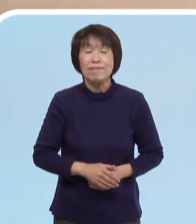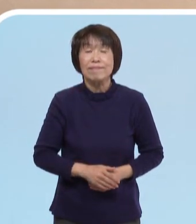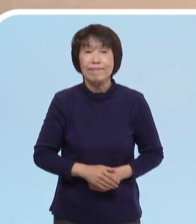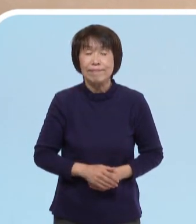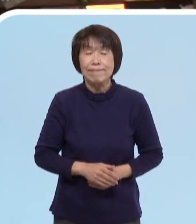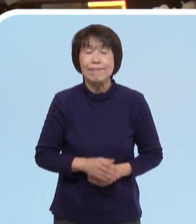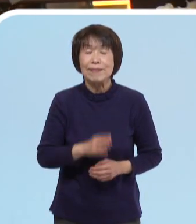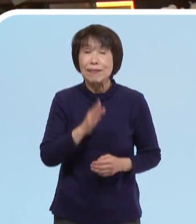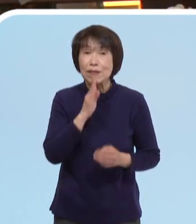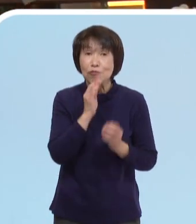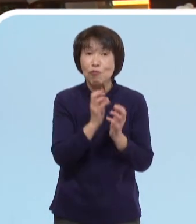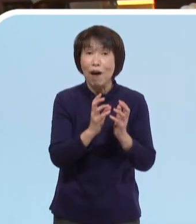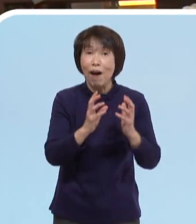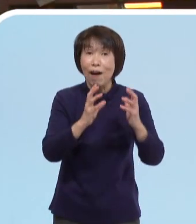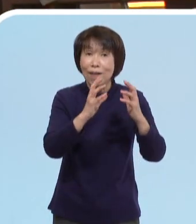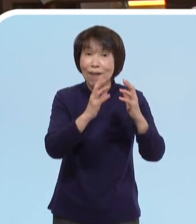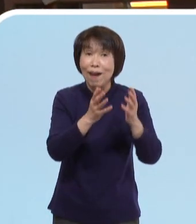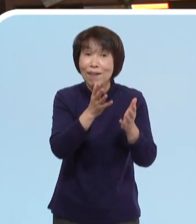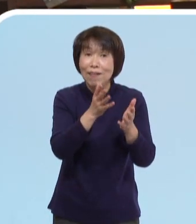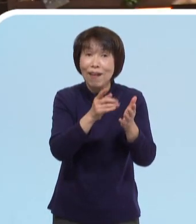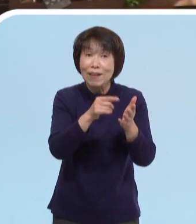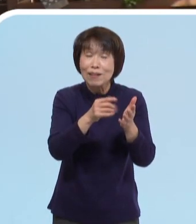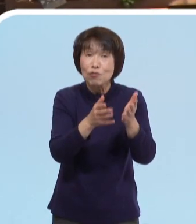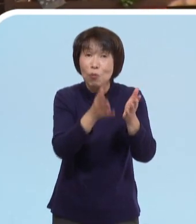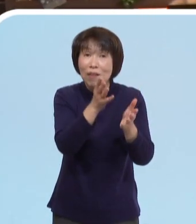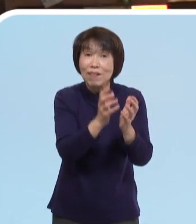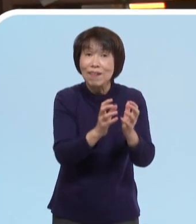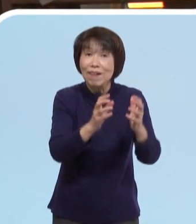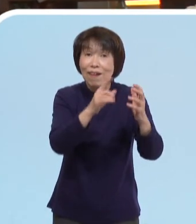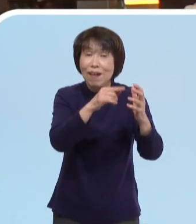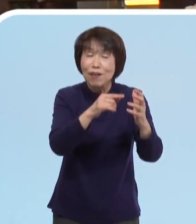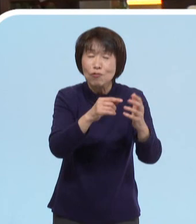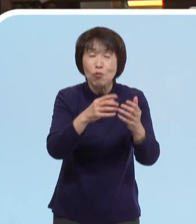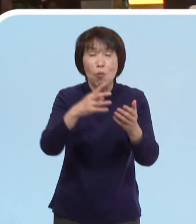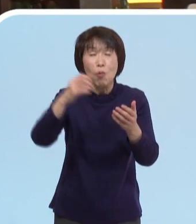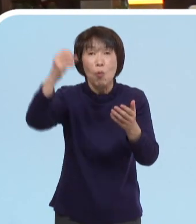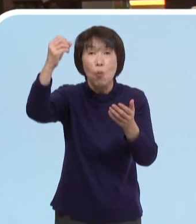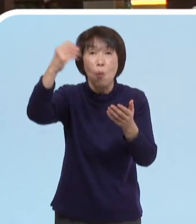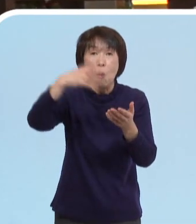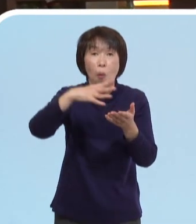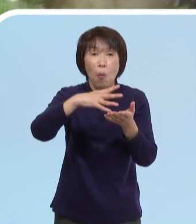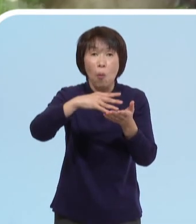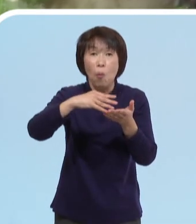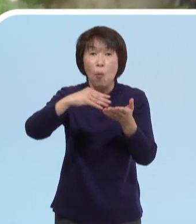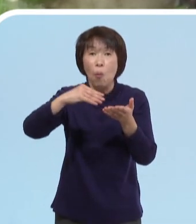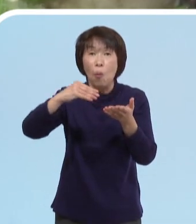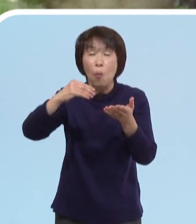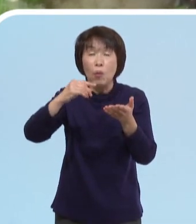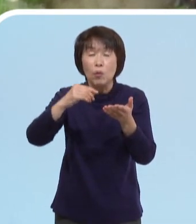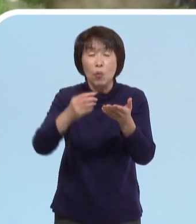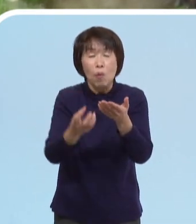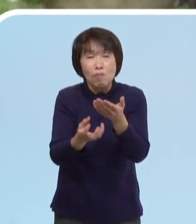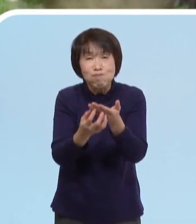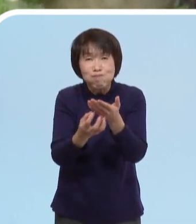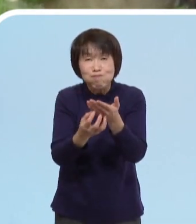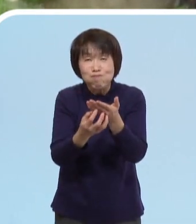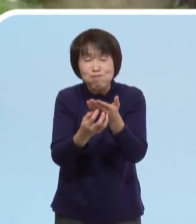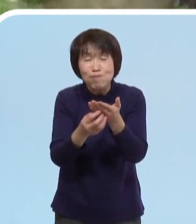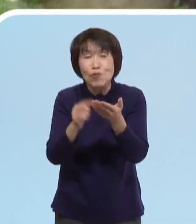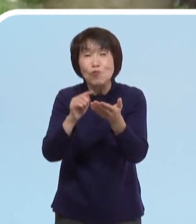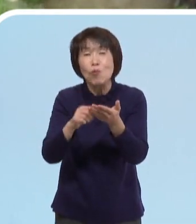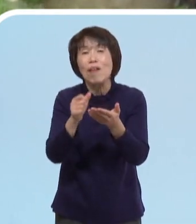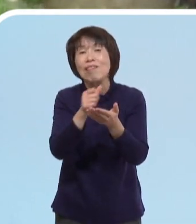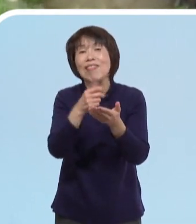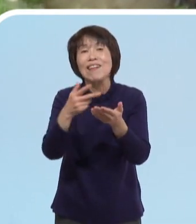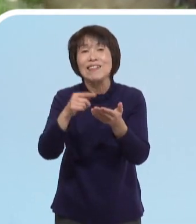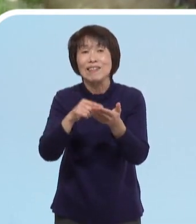ありますね。 畑で採れたお野菜をちょっと干して、はい、乾燥させたものをまた炊いて、